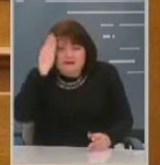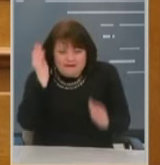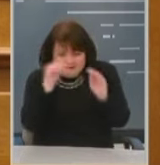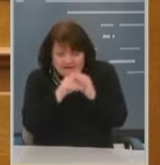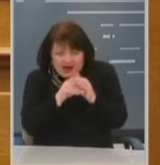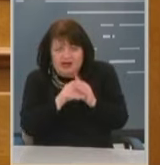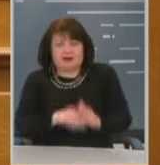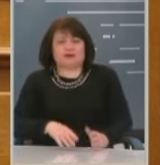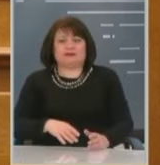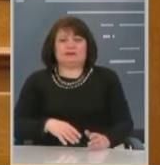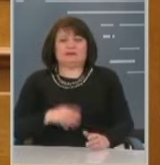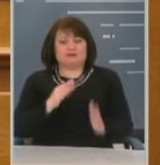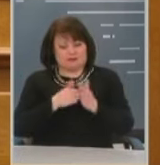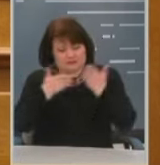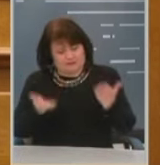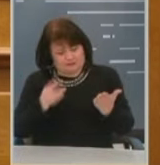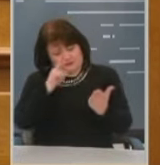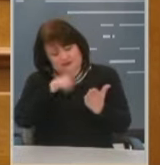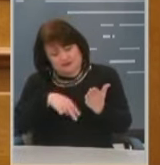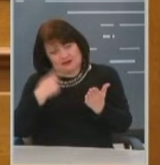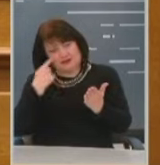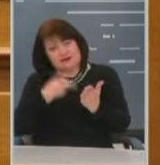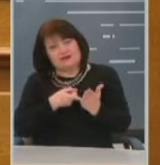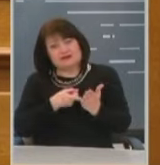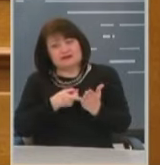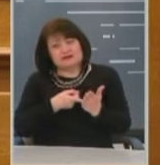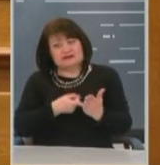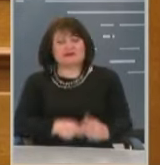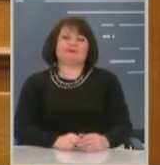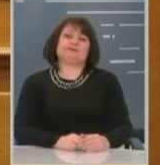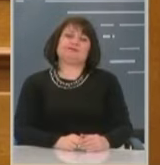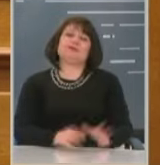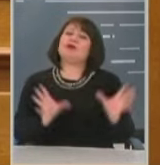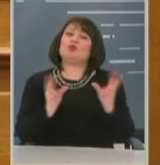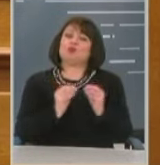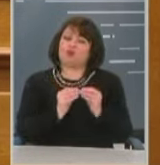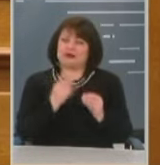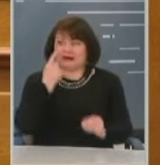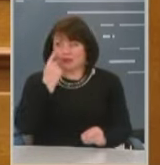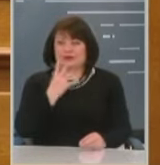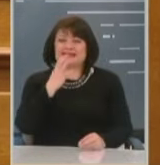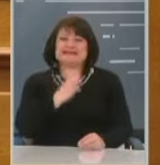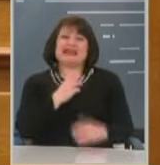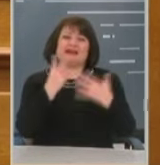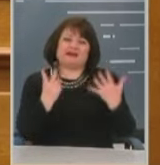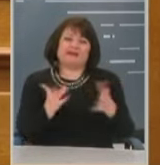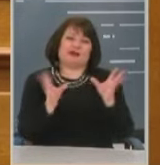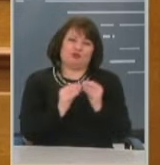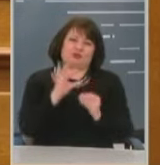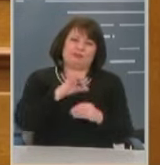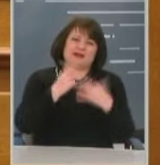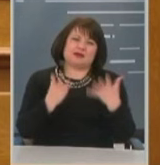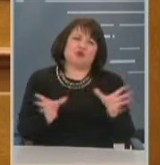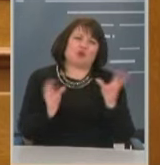τα επιλήψιμα. Ανοίξτε να το δείτε ποια είναι τα επιλήψιμα. Να σας κάνω το άθροισμα. 47 του ενός, 58 του άλλου